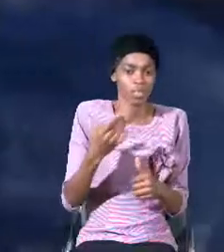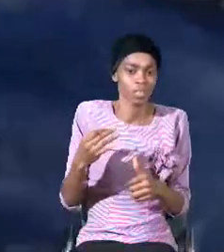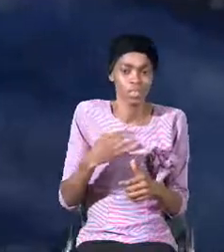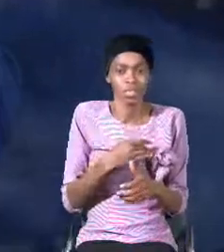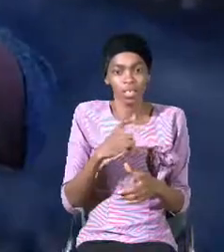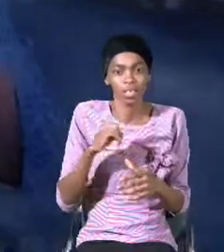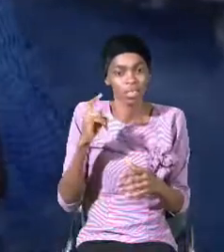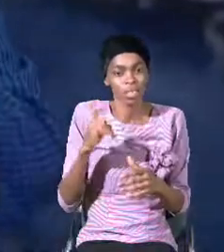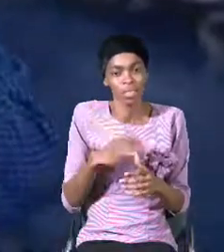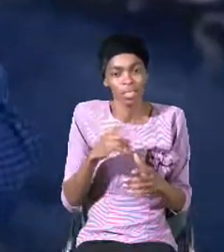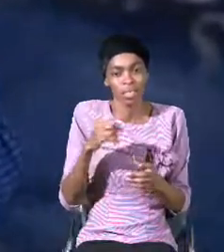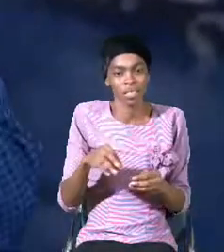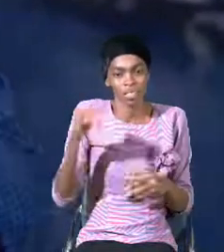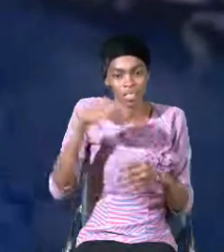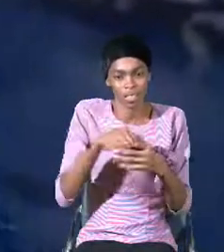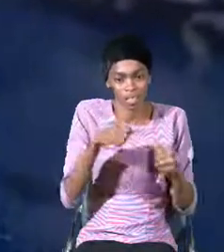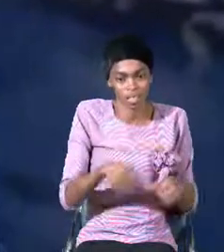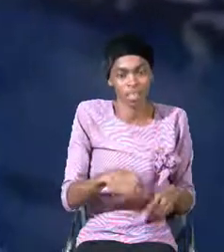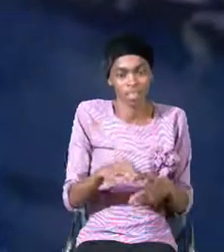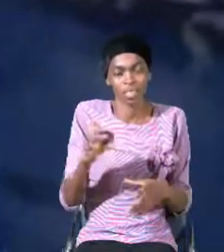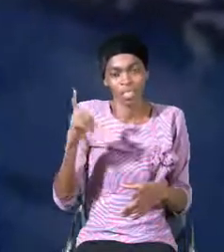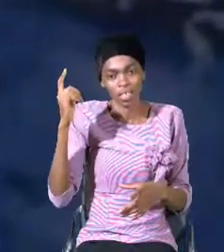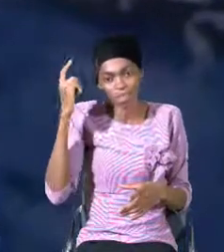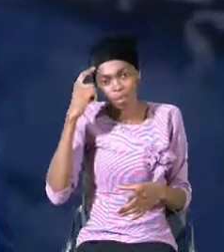Et quand on enseigne une fois, ça reste dans mon cerveau.